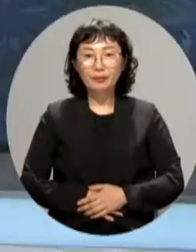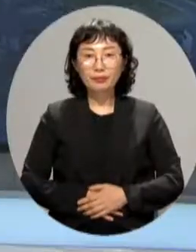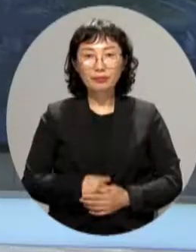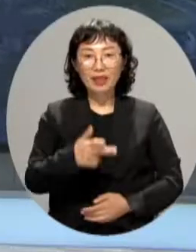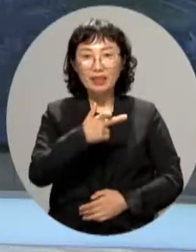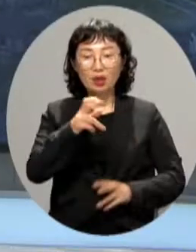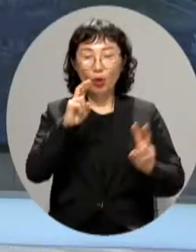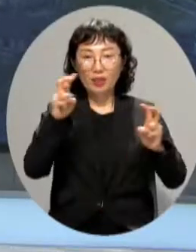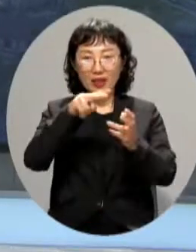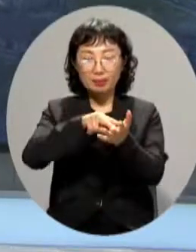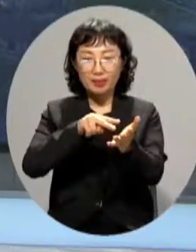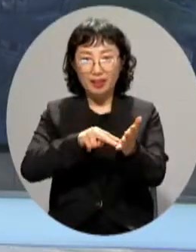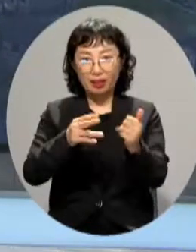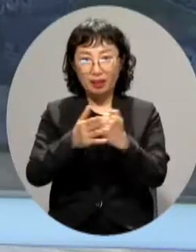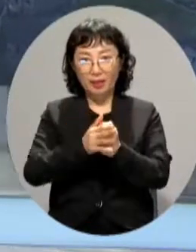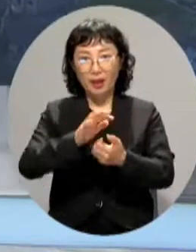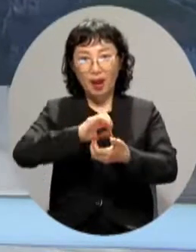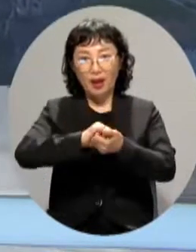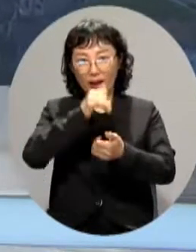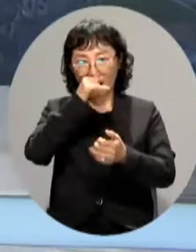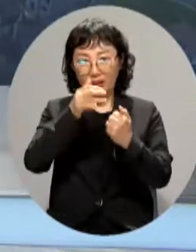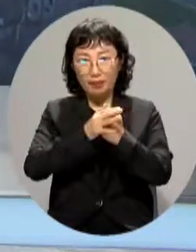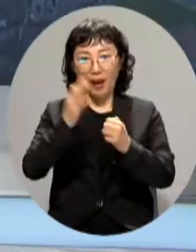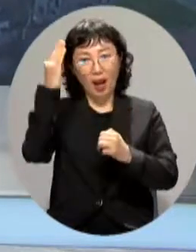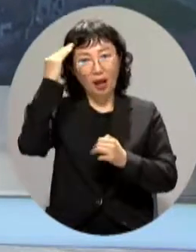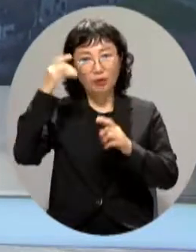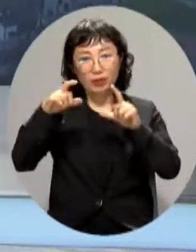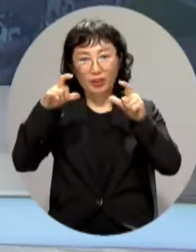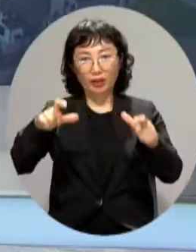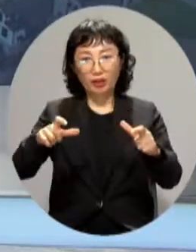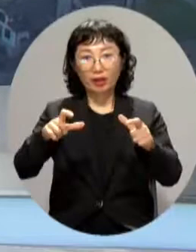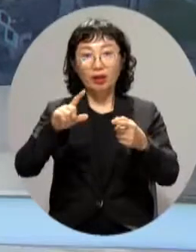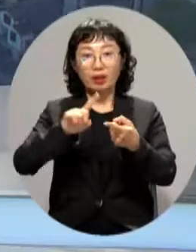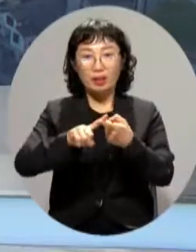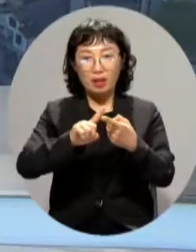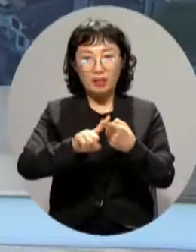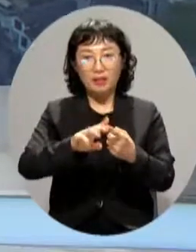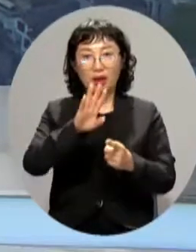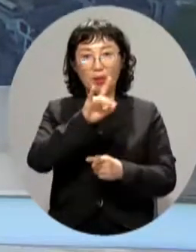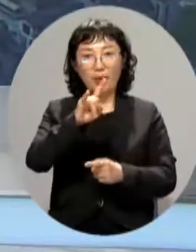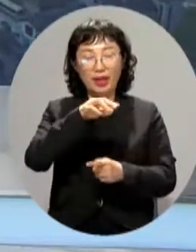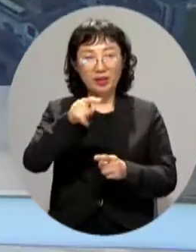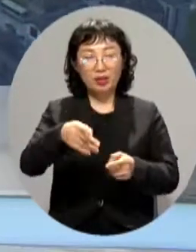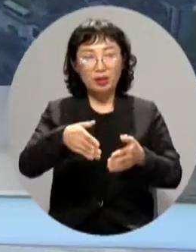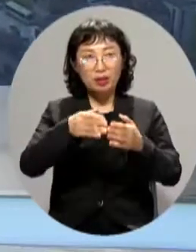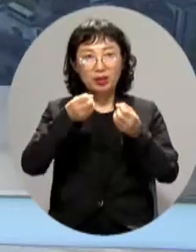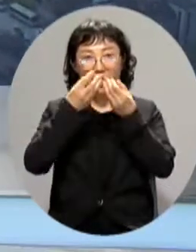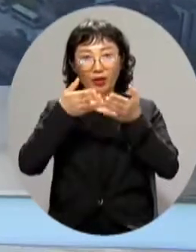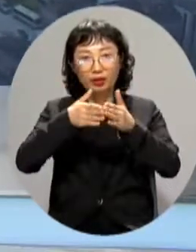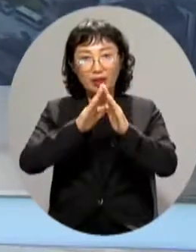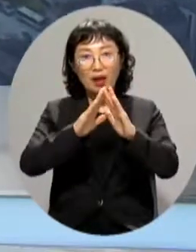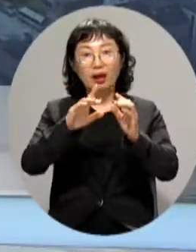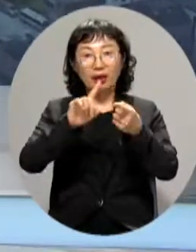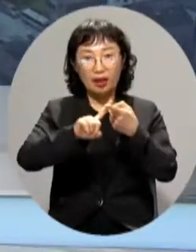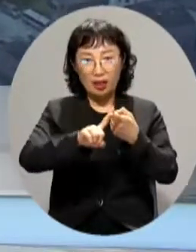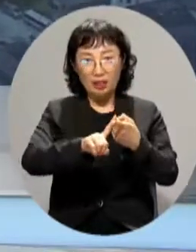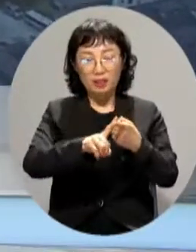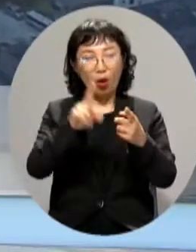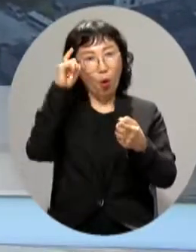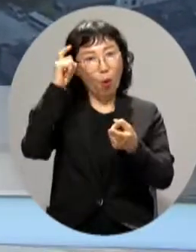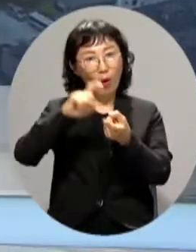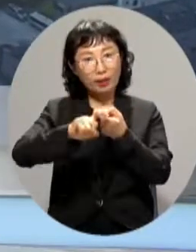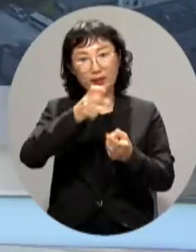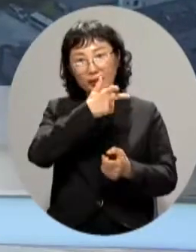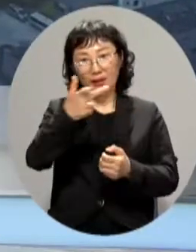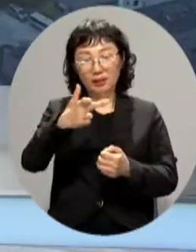대기업 중심의 성장이 한계에 다다르면서 국내에서도 스타트업이나 벤처 창업에 대한 관심이 높은데요. 하지만 창업